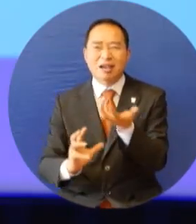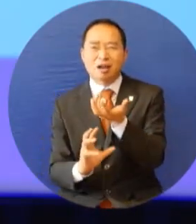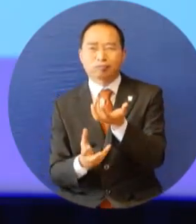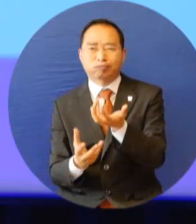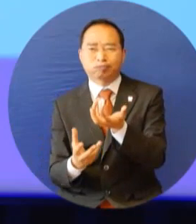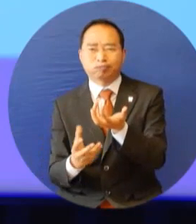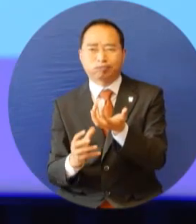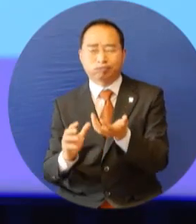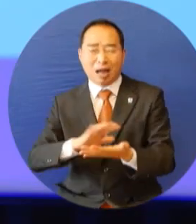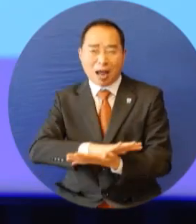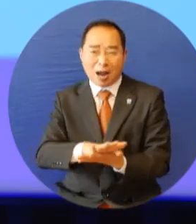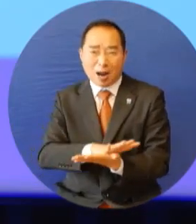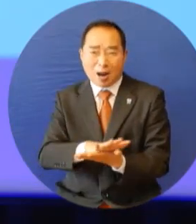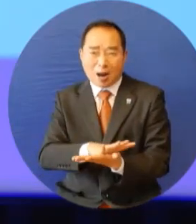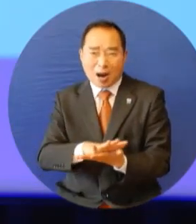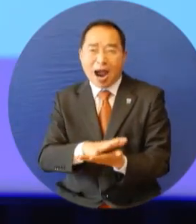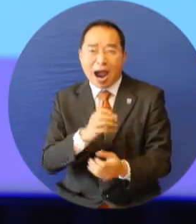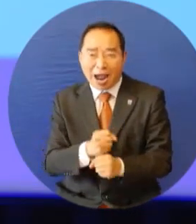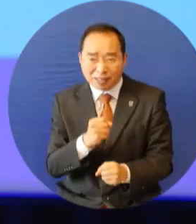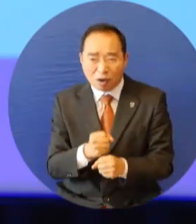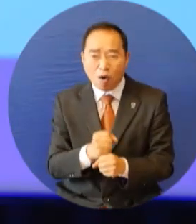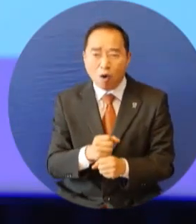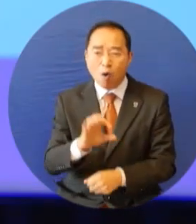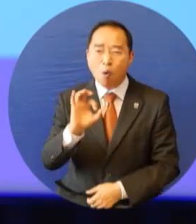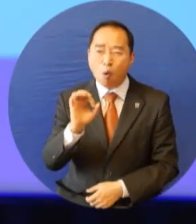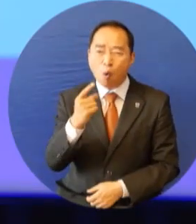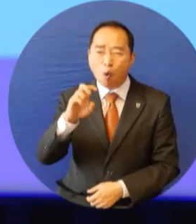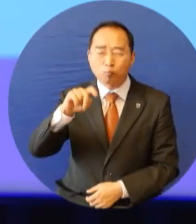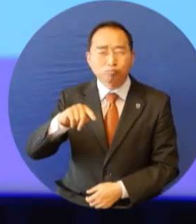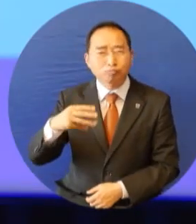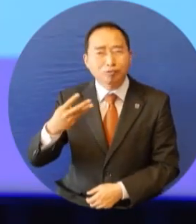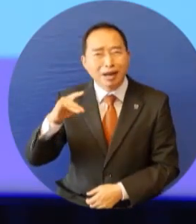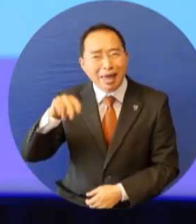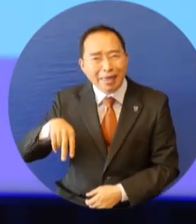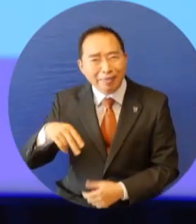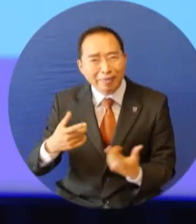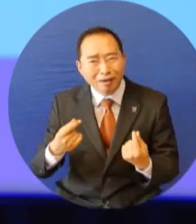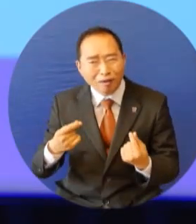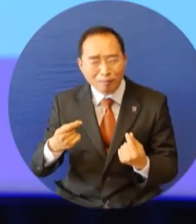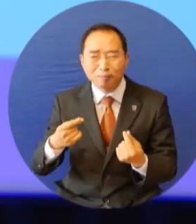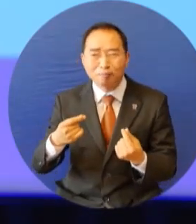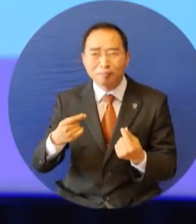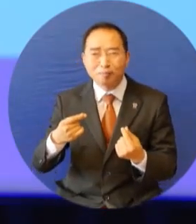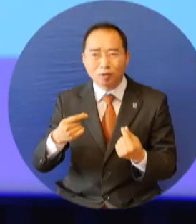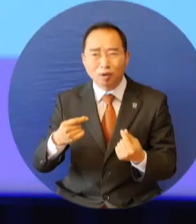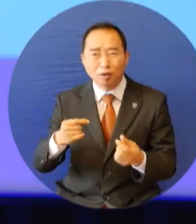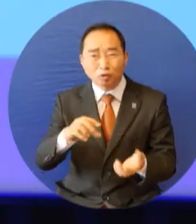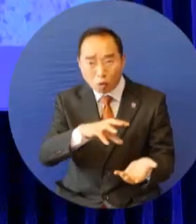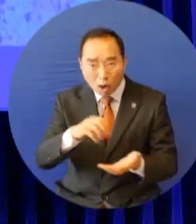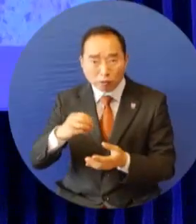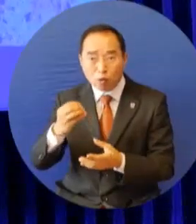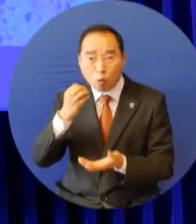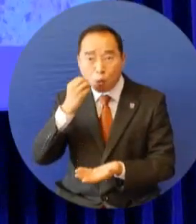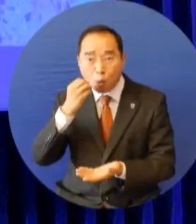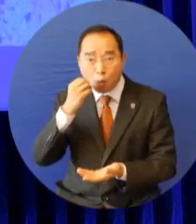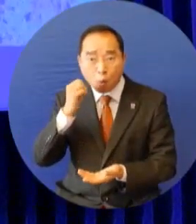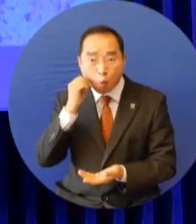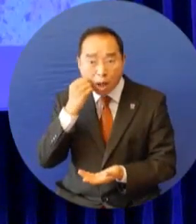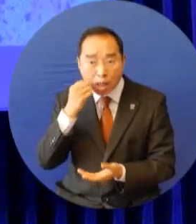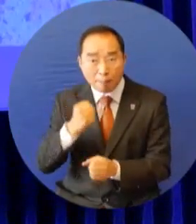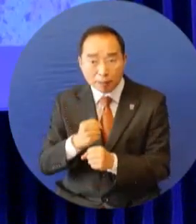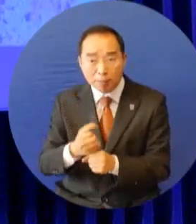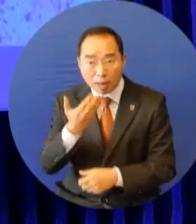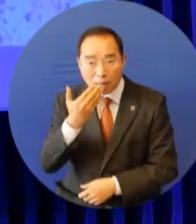그것을 갈아서 이렇게 오믈렛처럼 만들기도 하고 아니면은 뭐 푸딩처럼 만들기도 하고 아니면